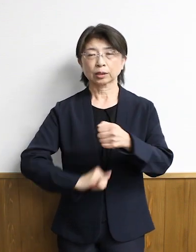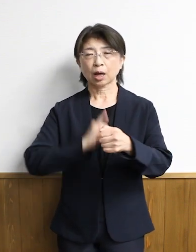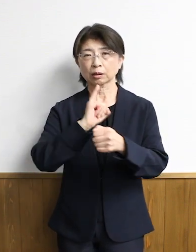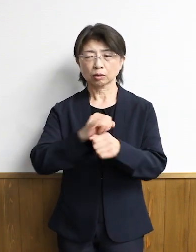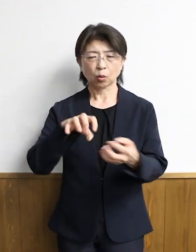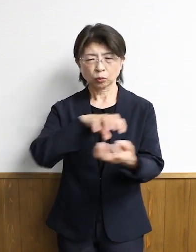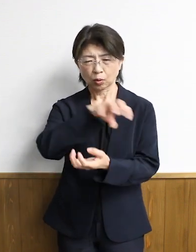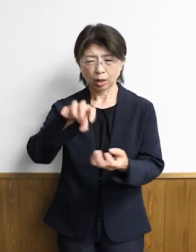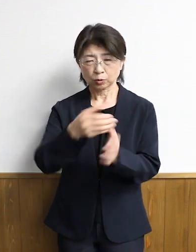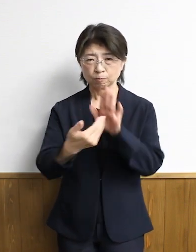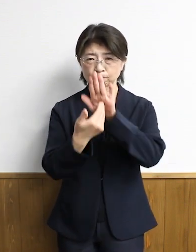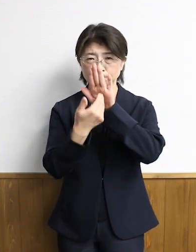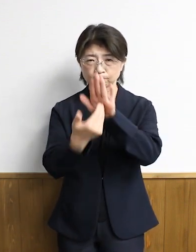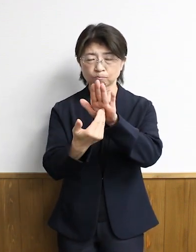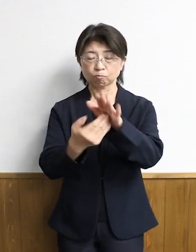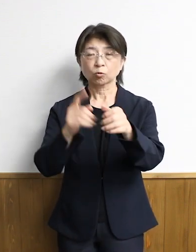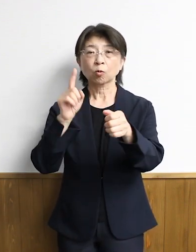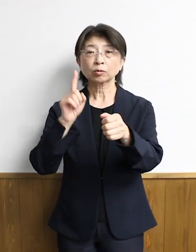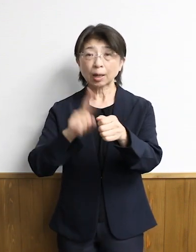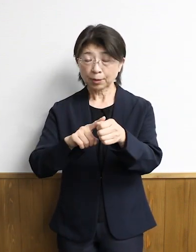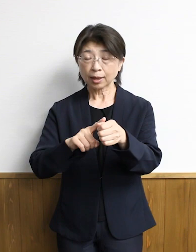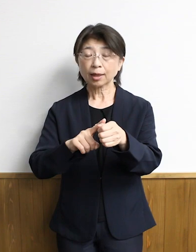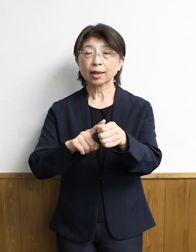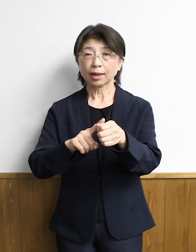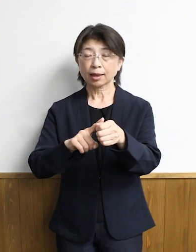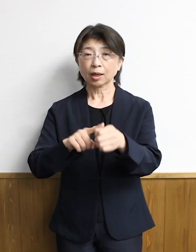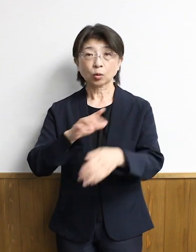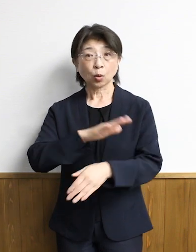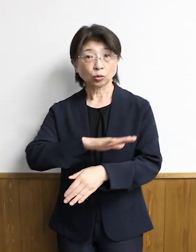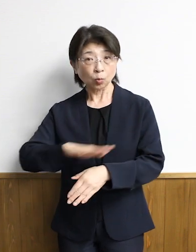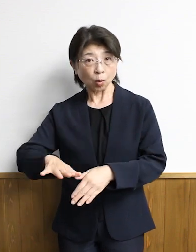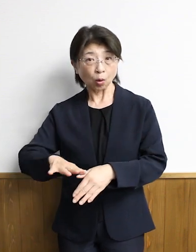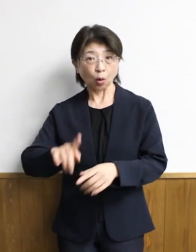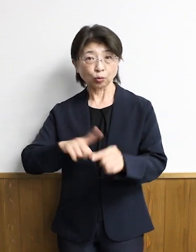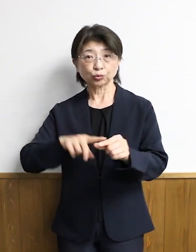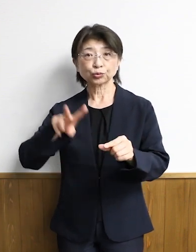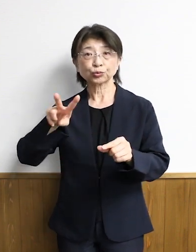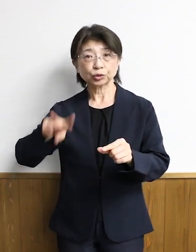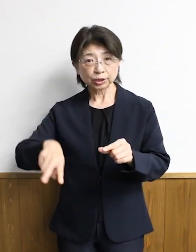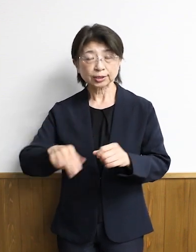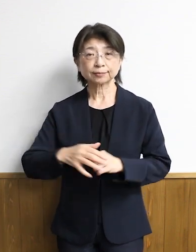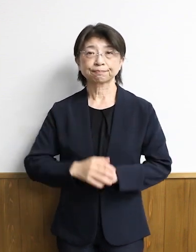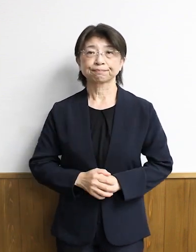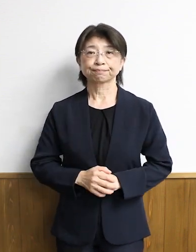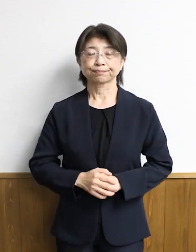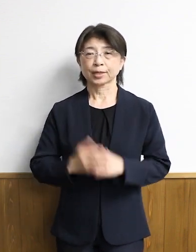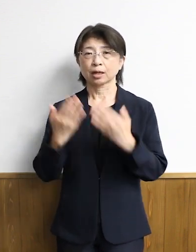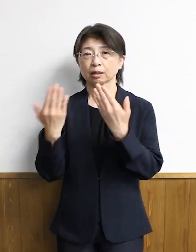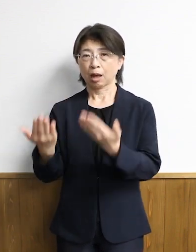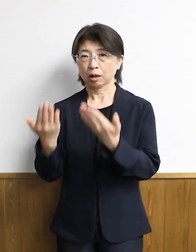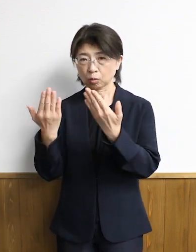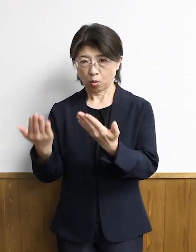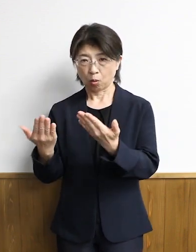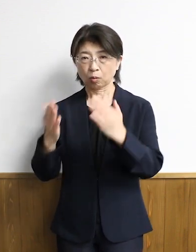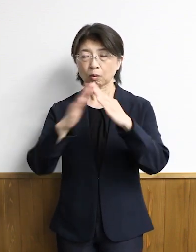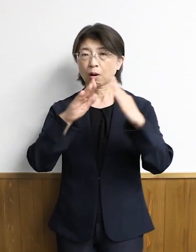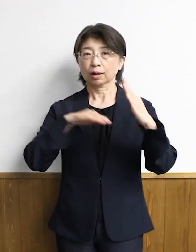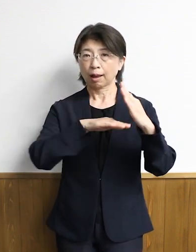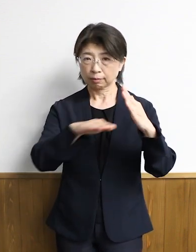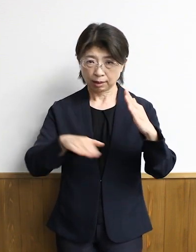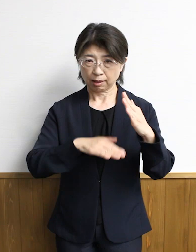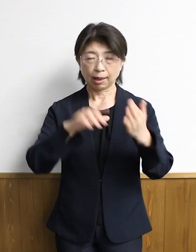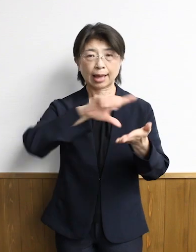防ぐためえ児童生徒自身が中心となりえ学校家庭地域の